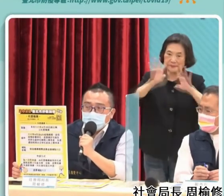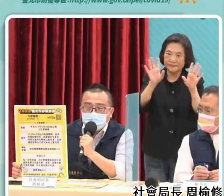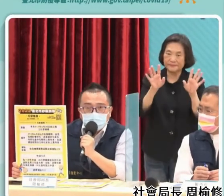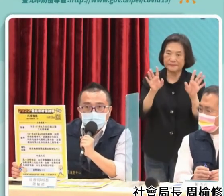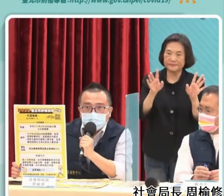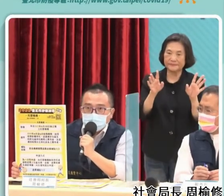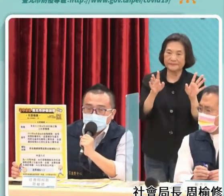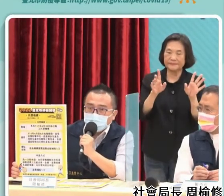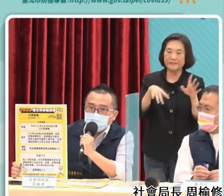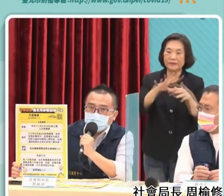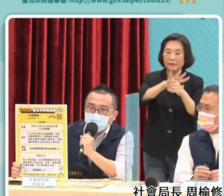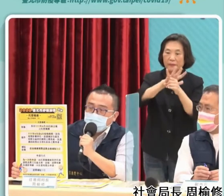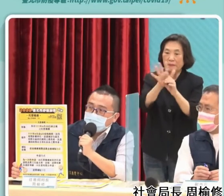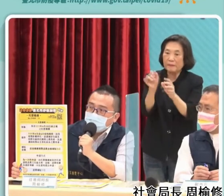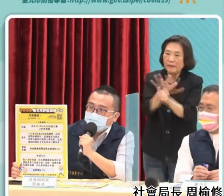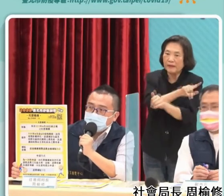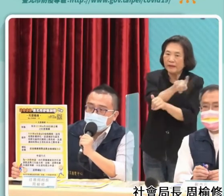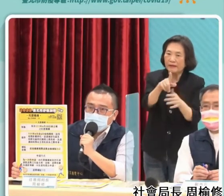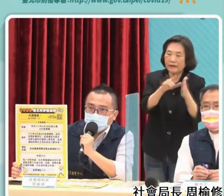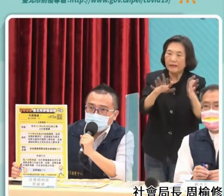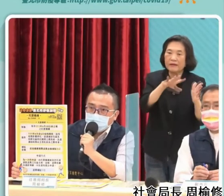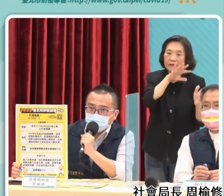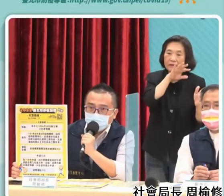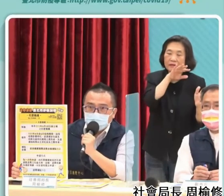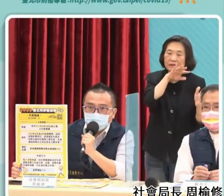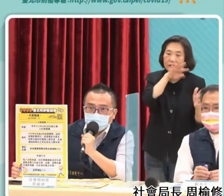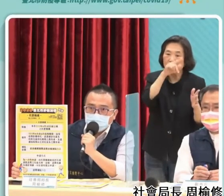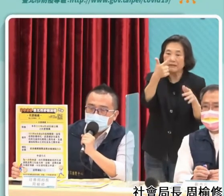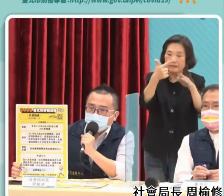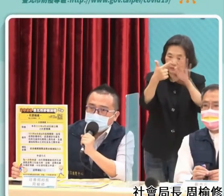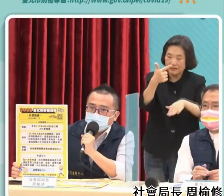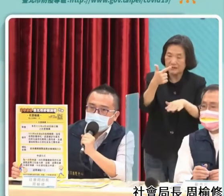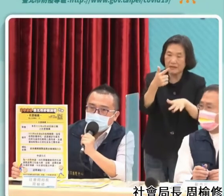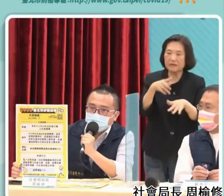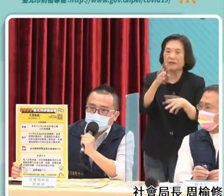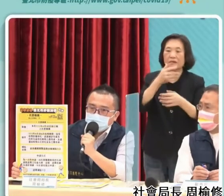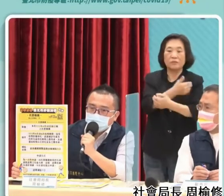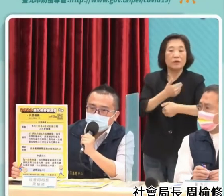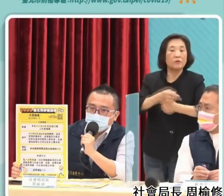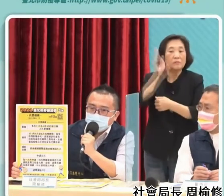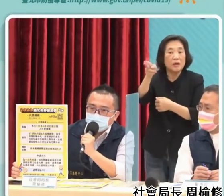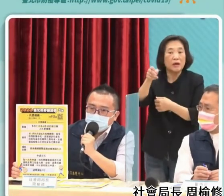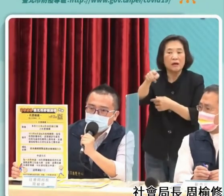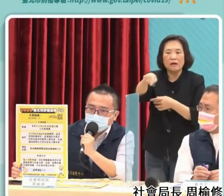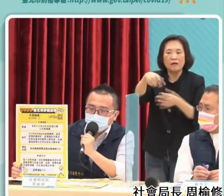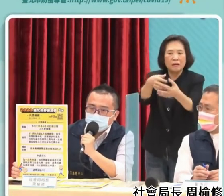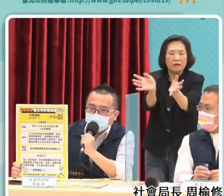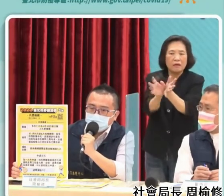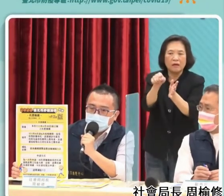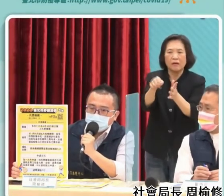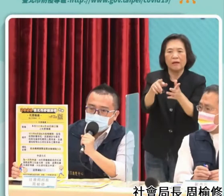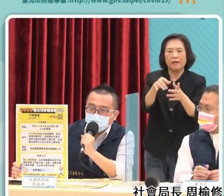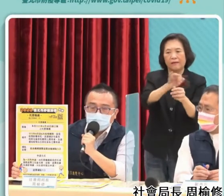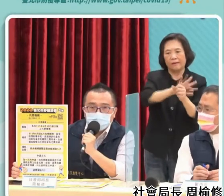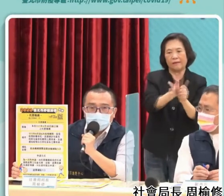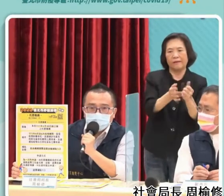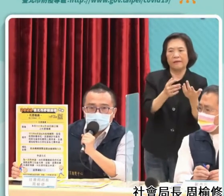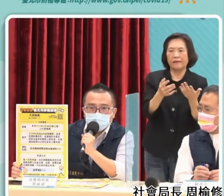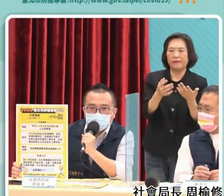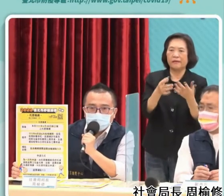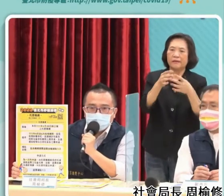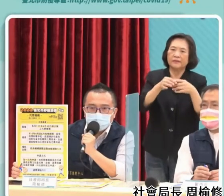是，在疫情期间，我们0到2岁的托婴机构也是这个疫情因为指引